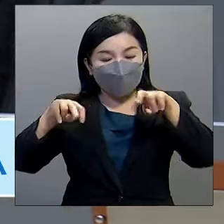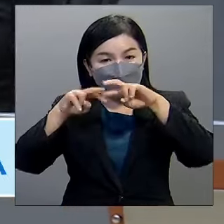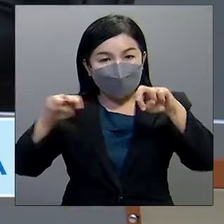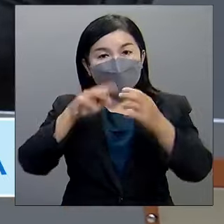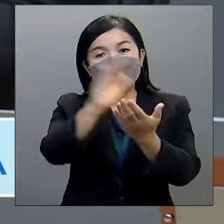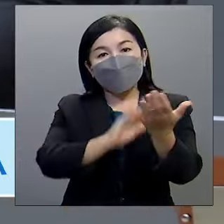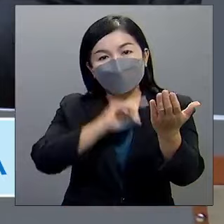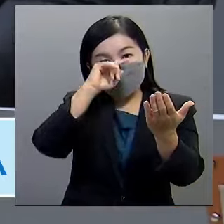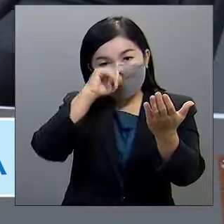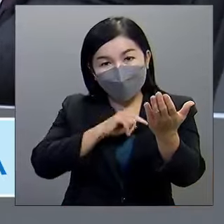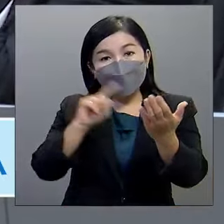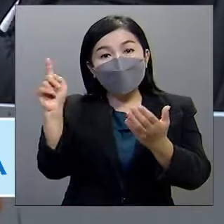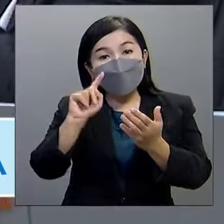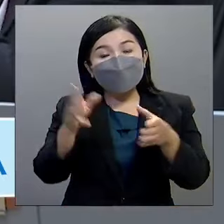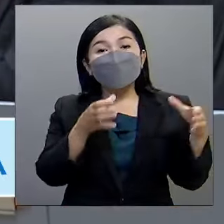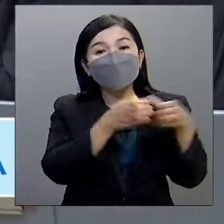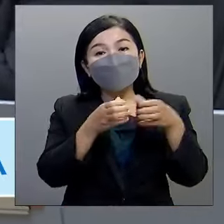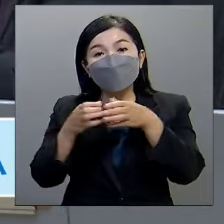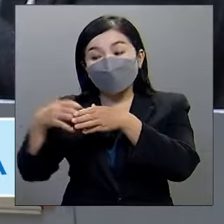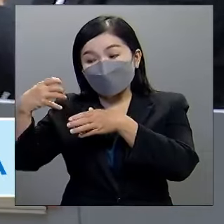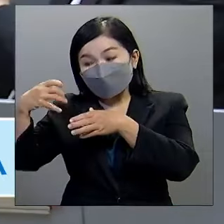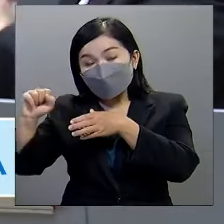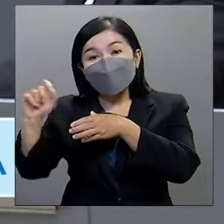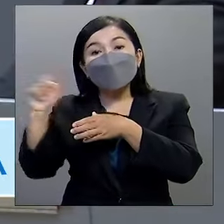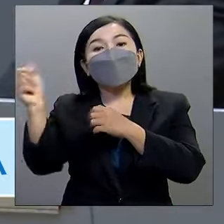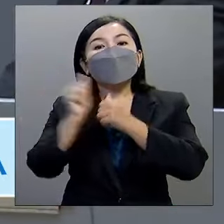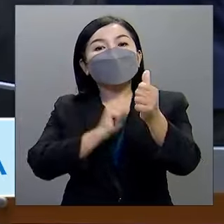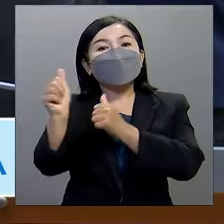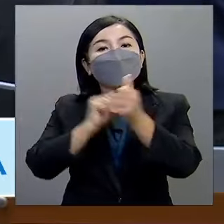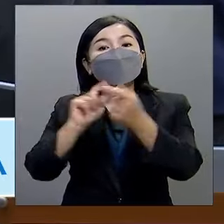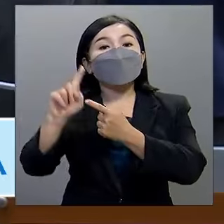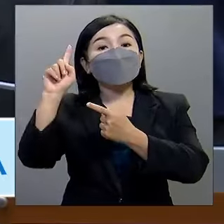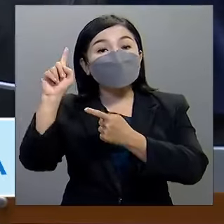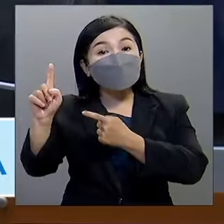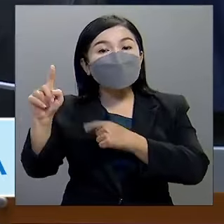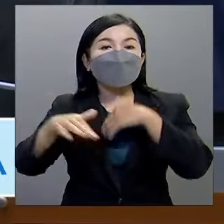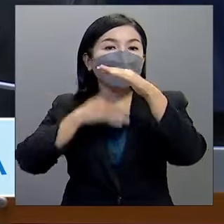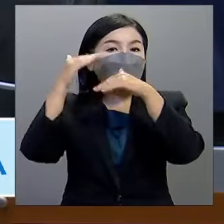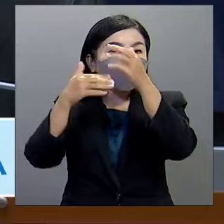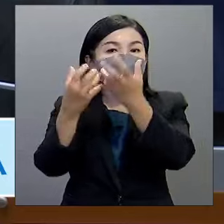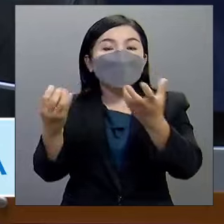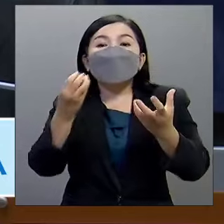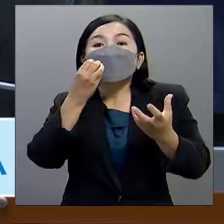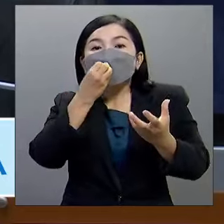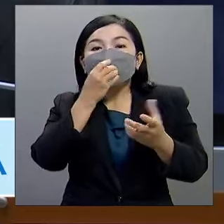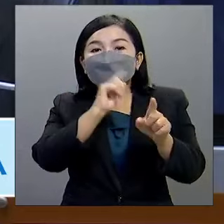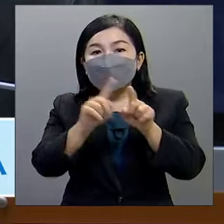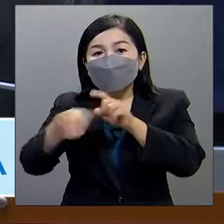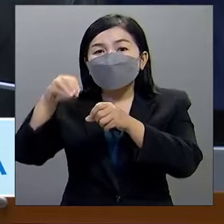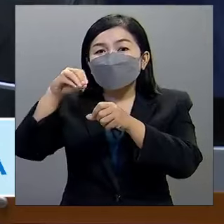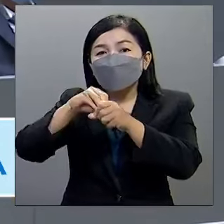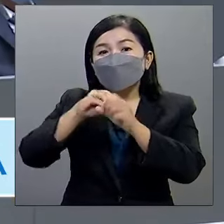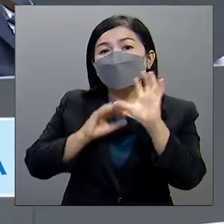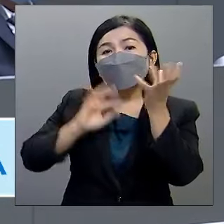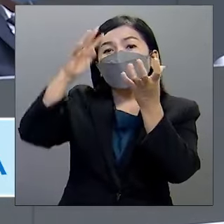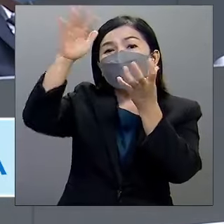ไทยเป็น1ใน10ทีมผ่านเข้ารอบการแข่งขันในเฟสแรกในการร่วมพัฒนาอาหารอวกาศส่งประกวด NASA ค่ะโ